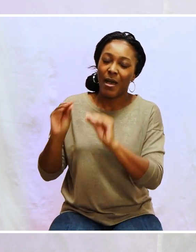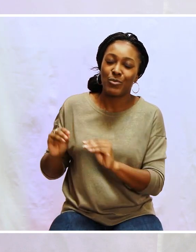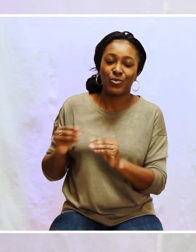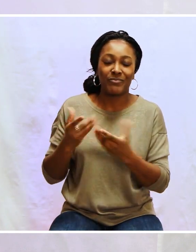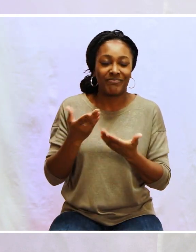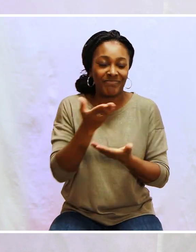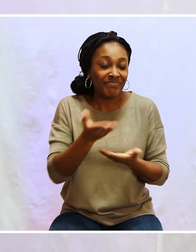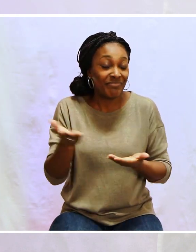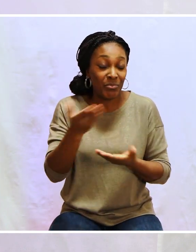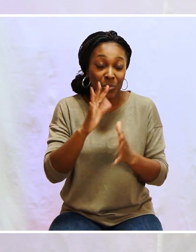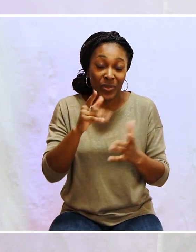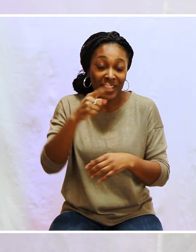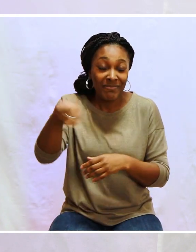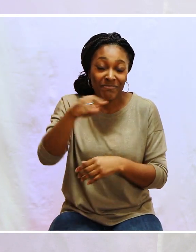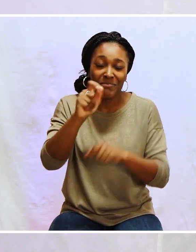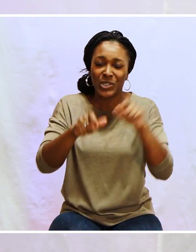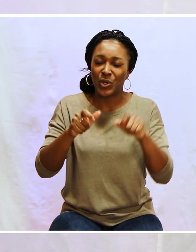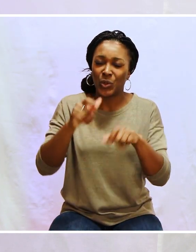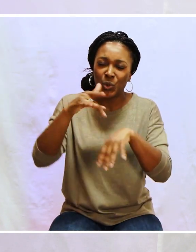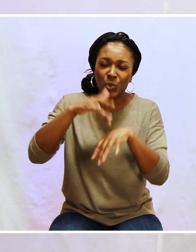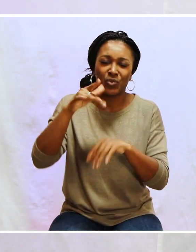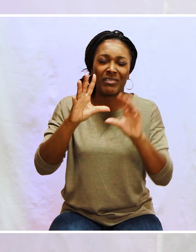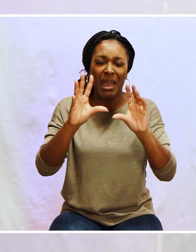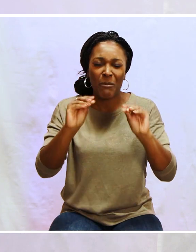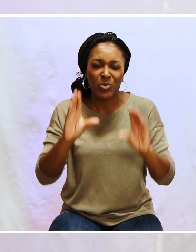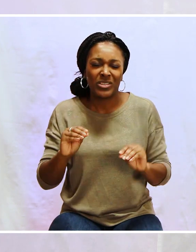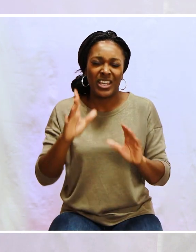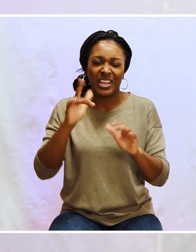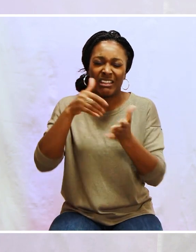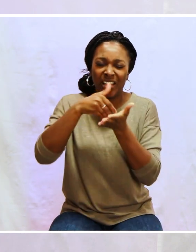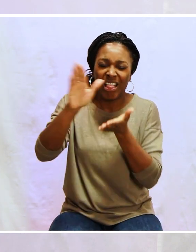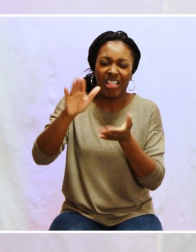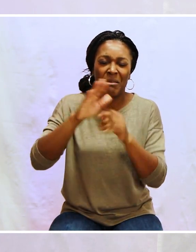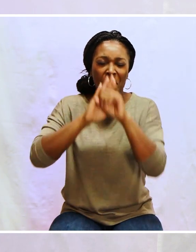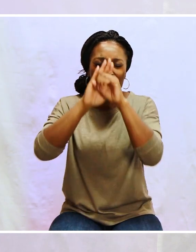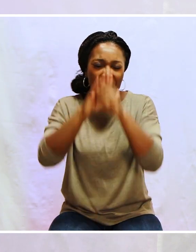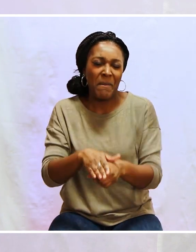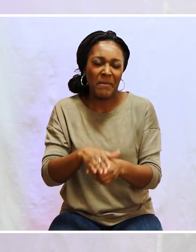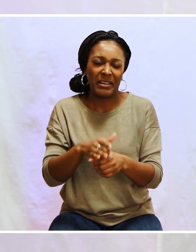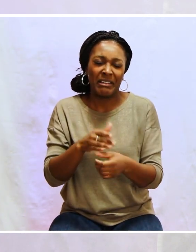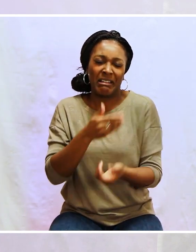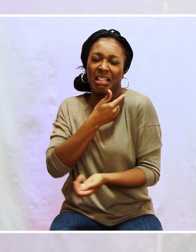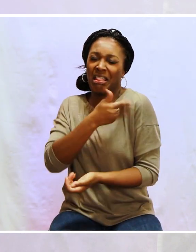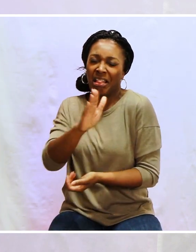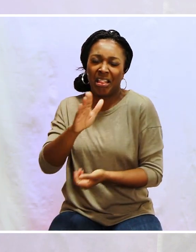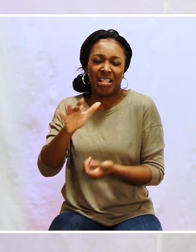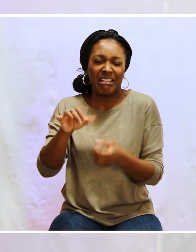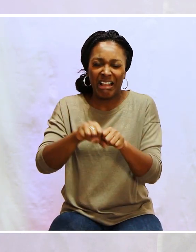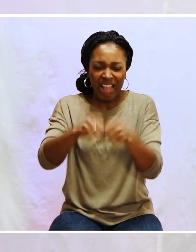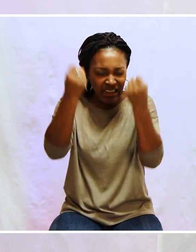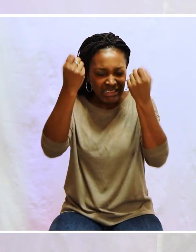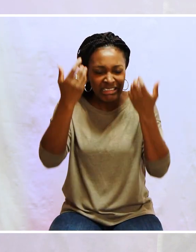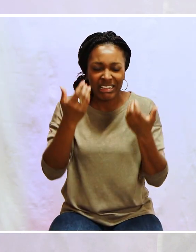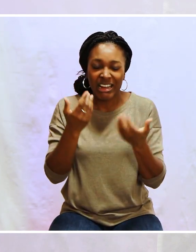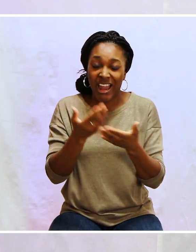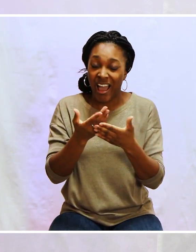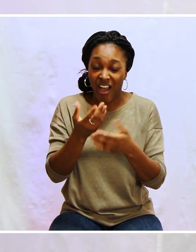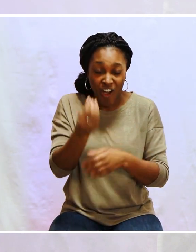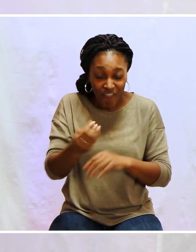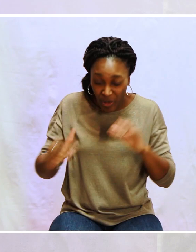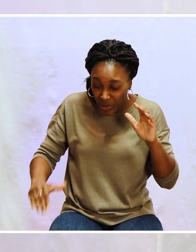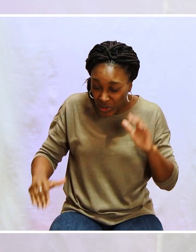prie pour tous ceux qui peut-être ont été abusés, qui ont été rejetés, qui ont été méprisés, qui ont été cassés dès leur